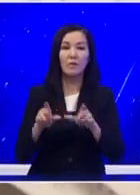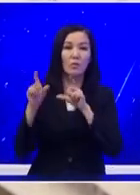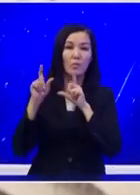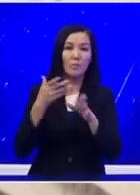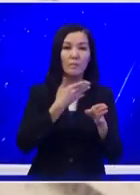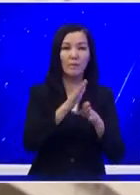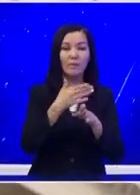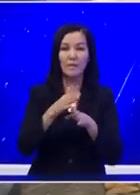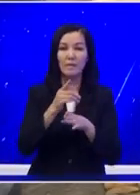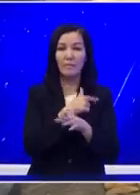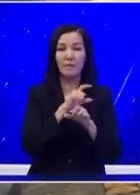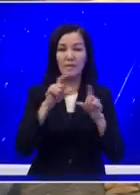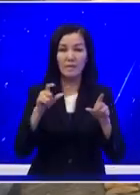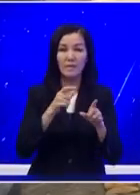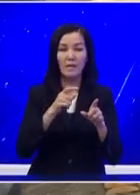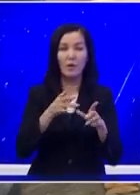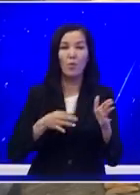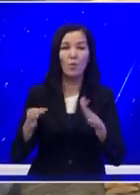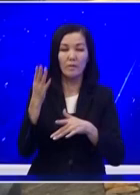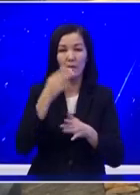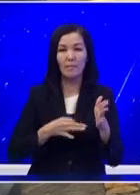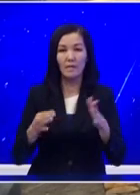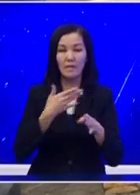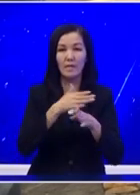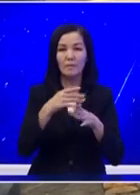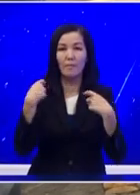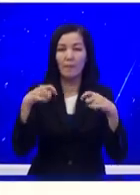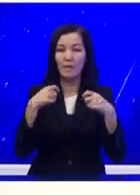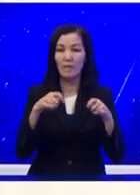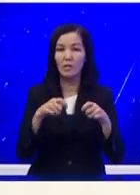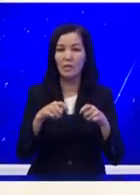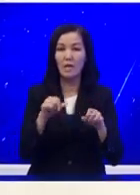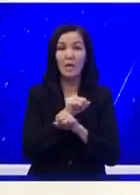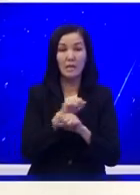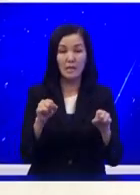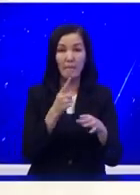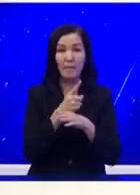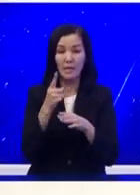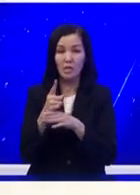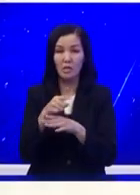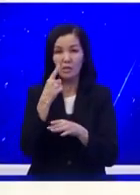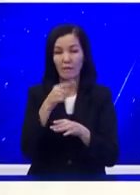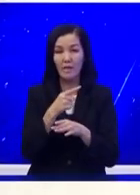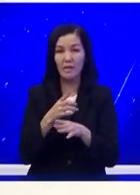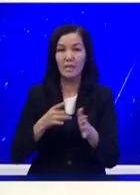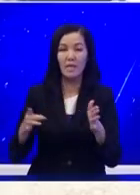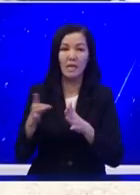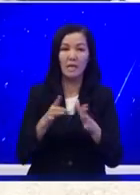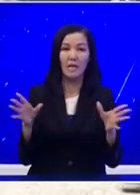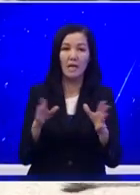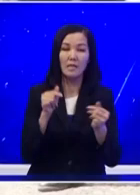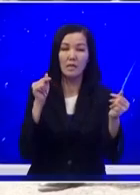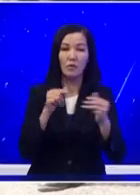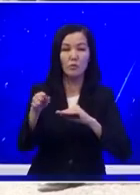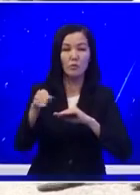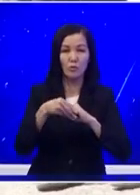распределят среди медицинских организаций области. Распространению и продаже гуманитарная помощь не подлежит, говорят сотрудники региональной антикоррупционной